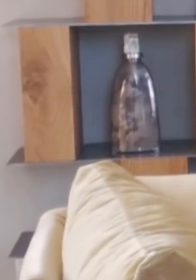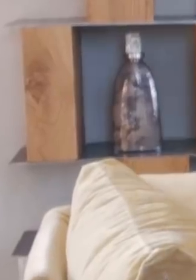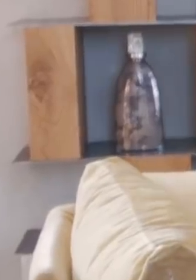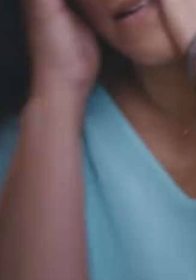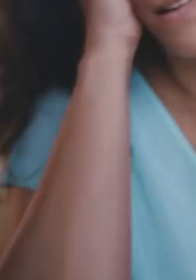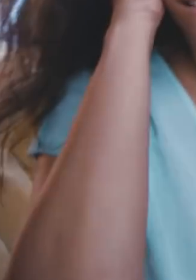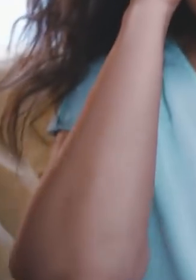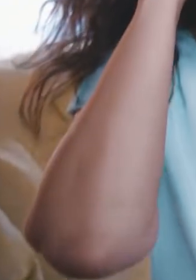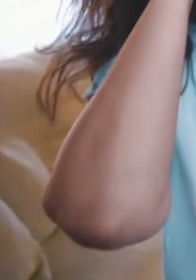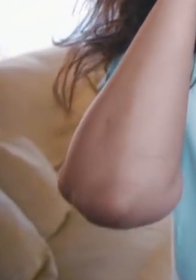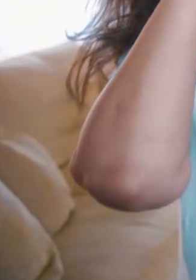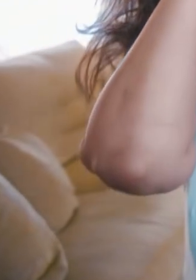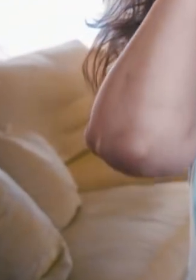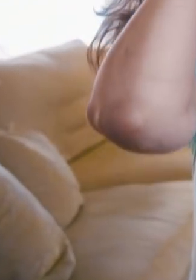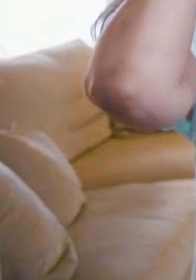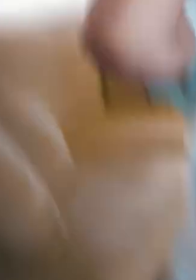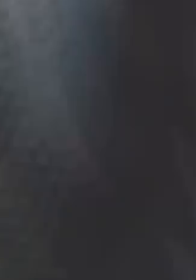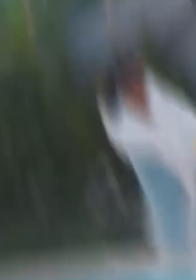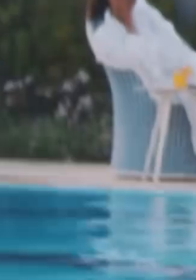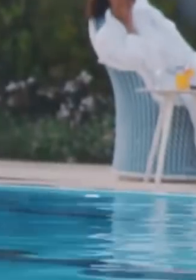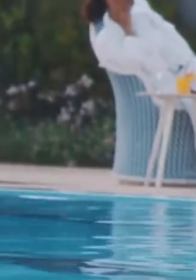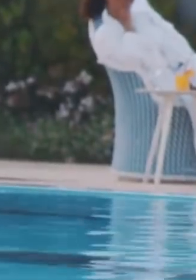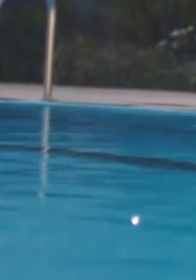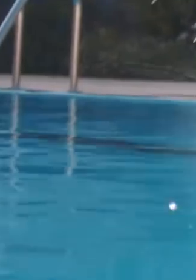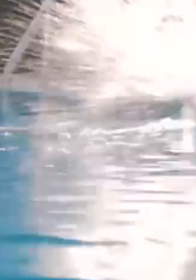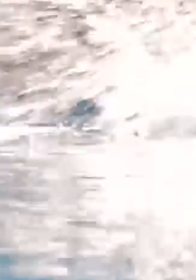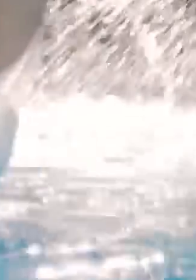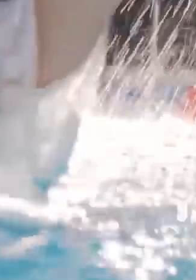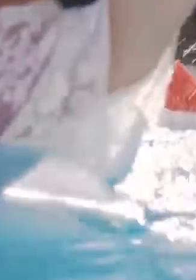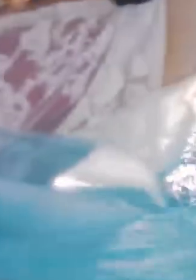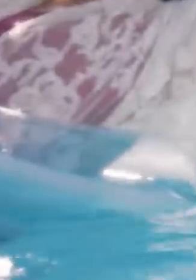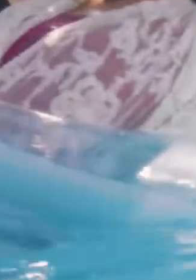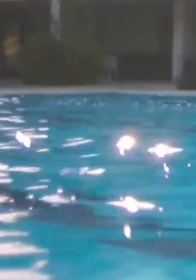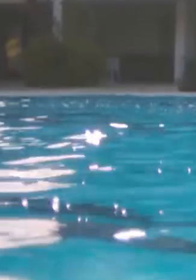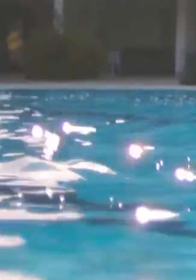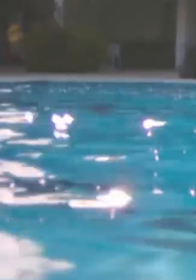ב... ורגע אחרי אתם ב...